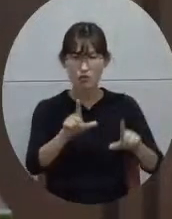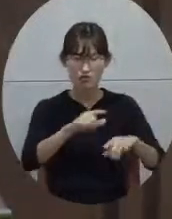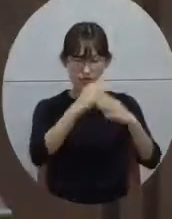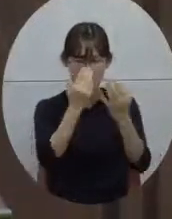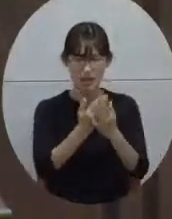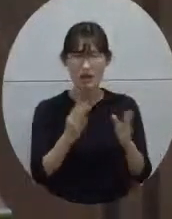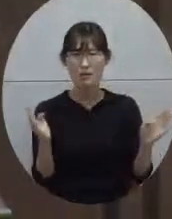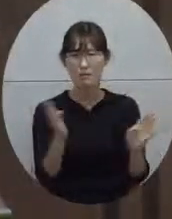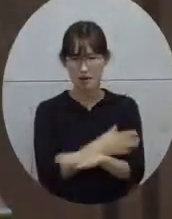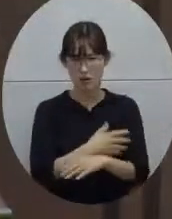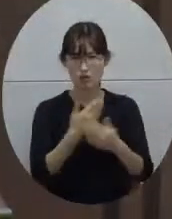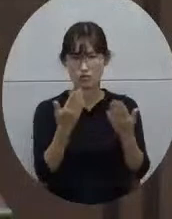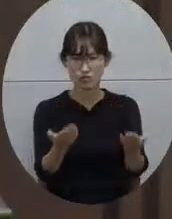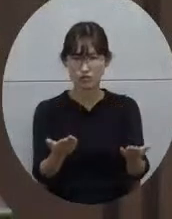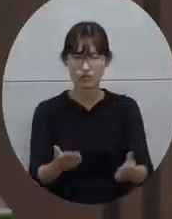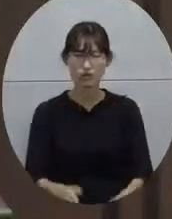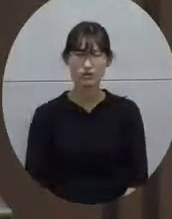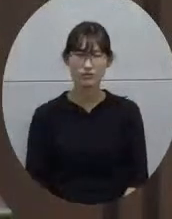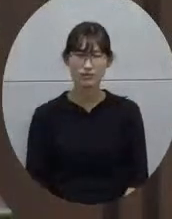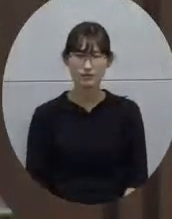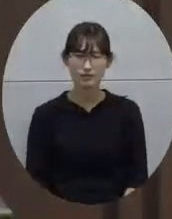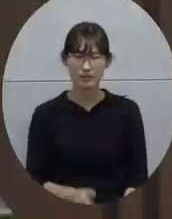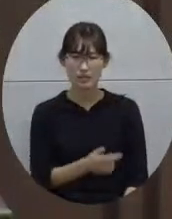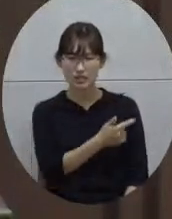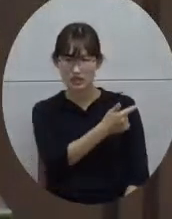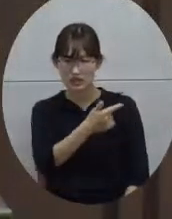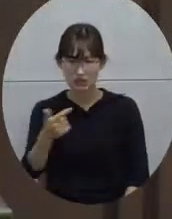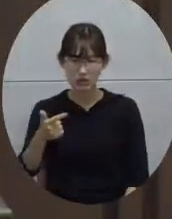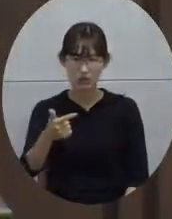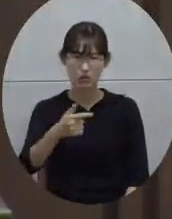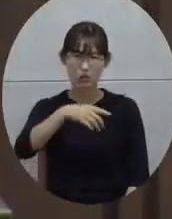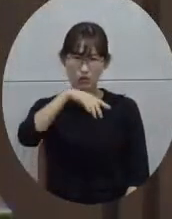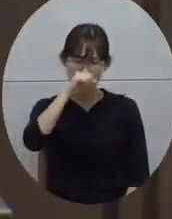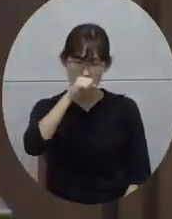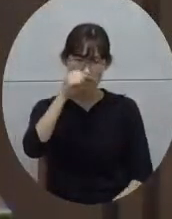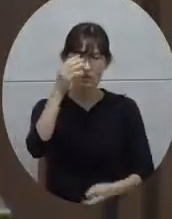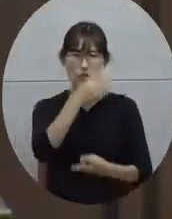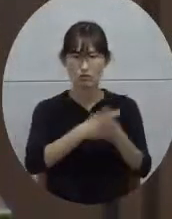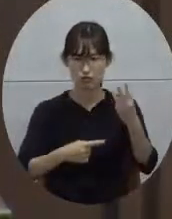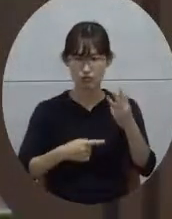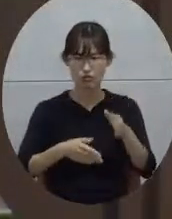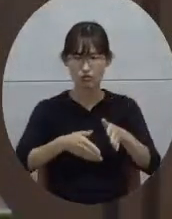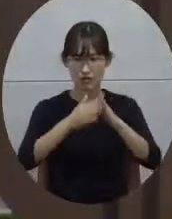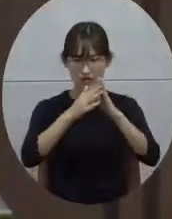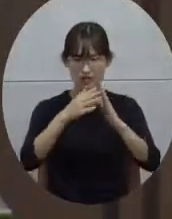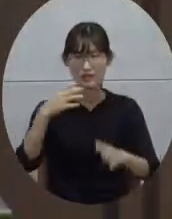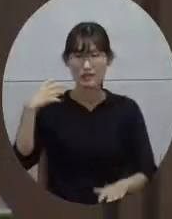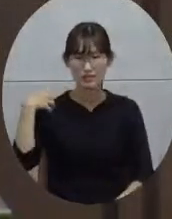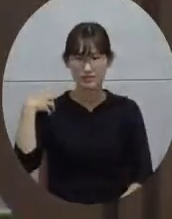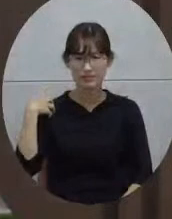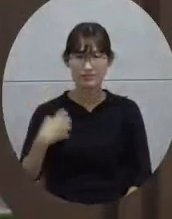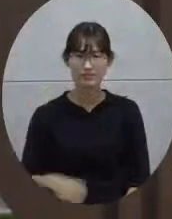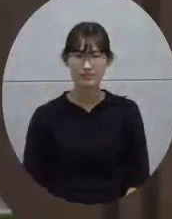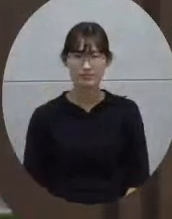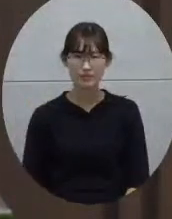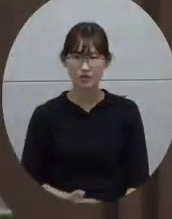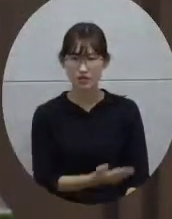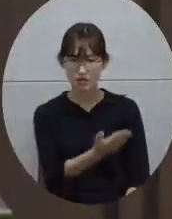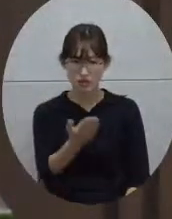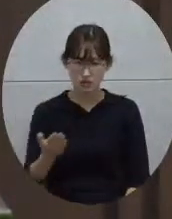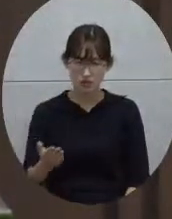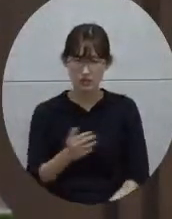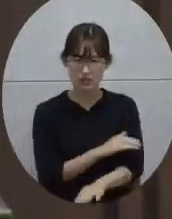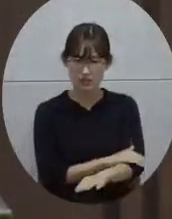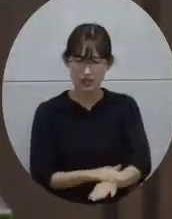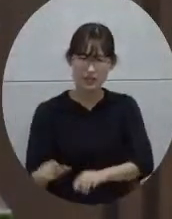수 있도록 더 크고 더 좋은 청주를 만들겠습니다. 시민들이 잘 살고 행복한